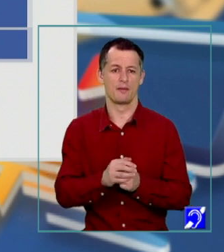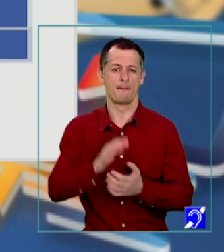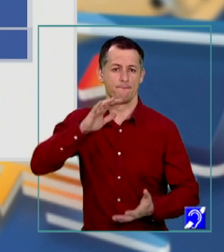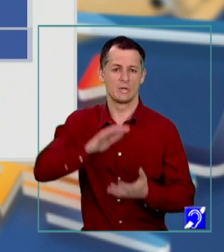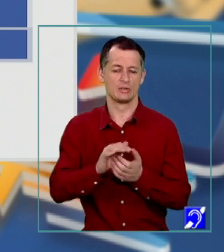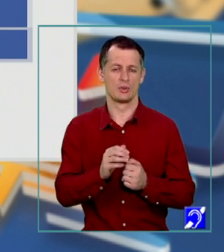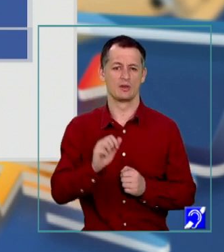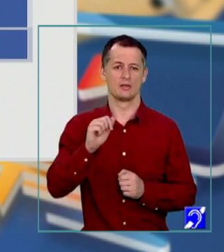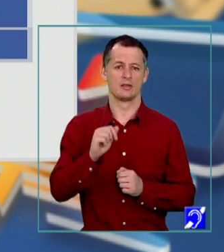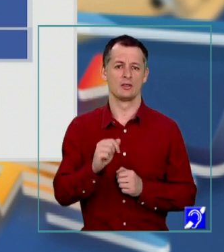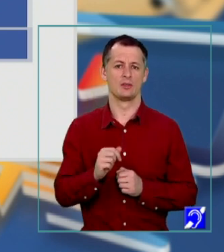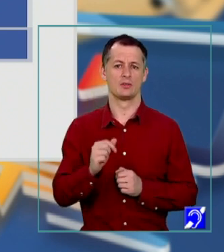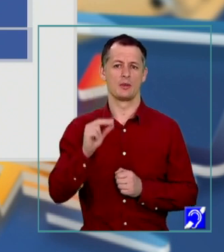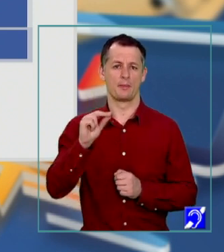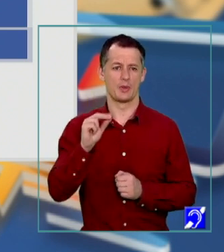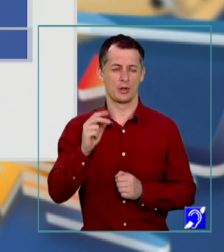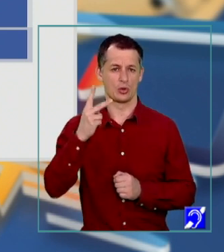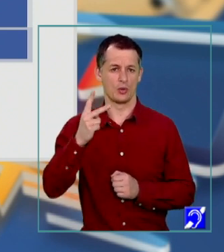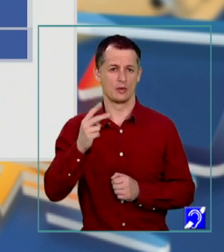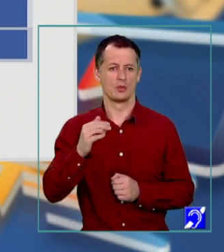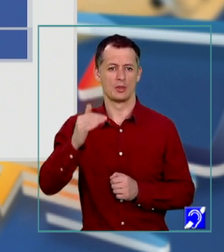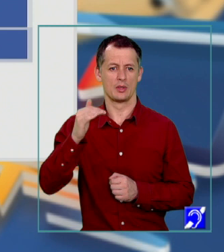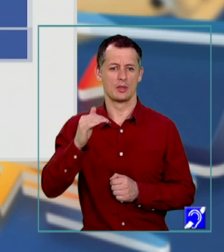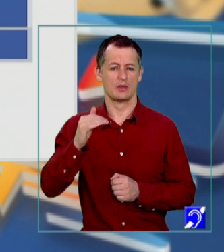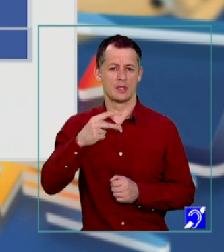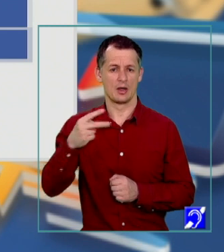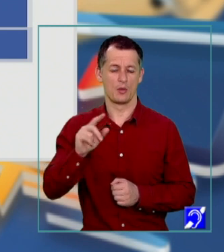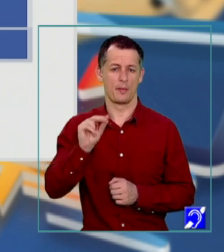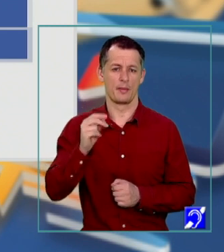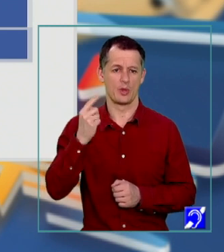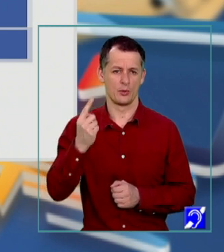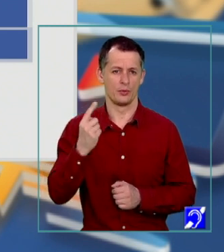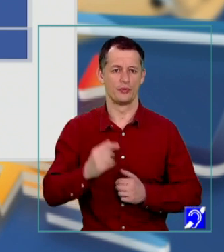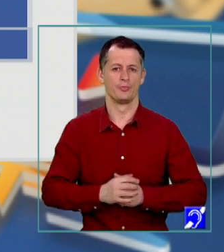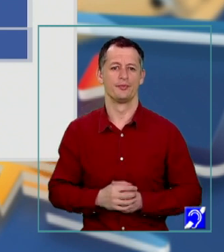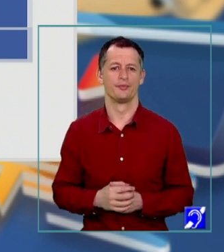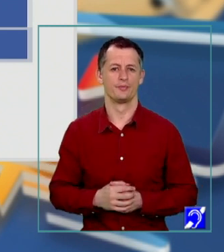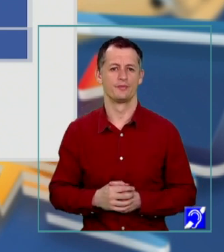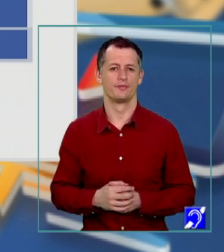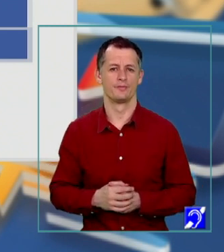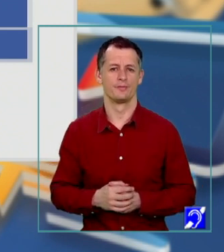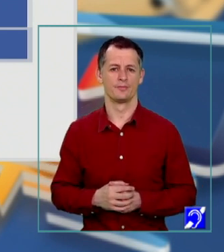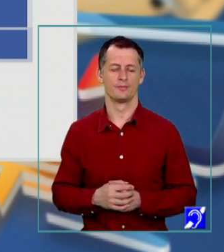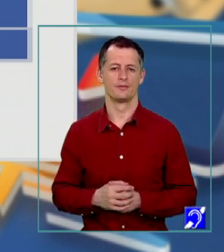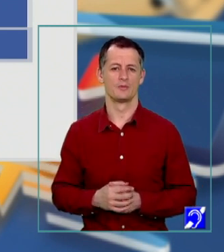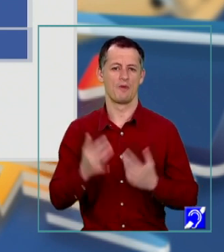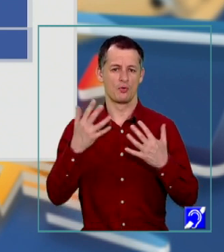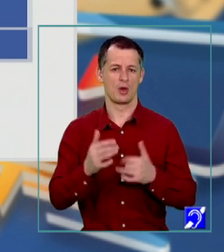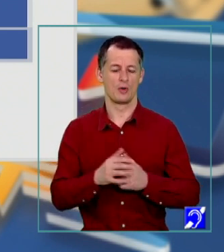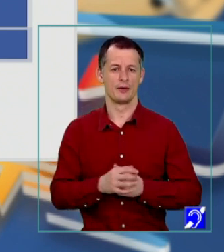pe 2 egal cu 2 pe 1. Să nu pierdem această informație, să o trecem și pe aceasta. Am trecut-o, deja am făcut